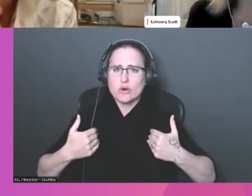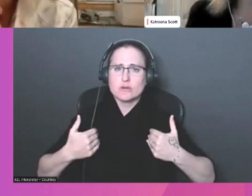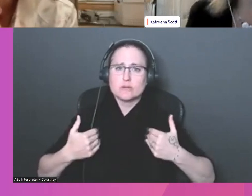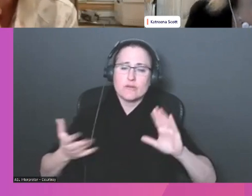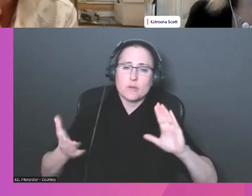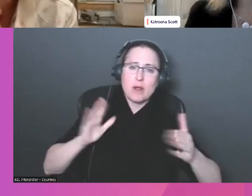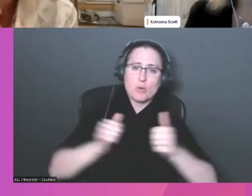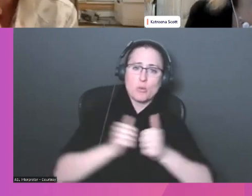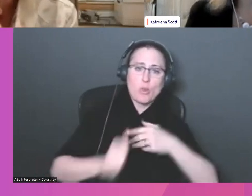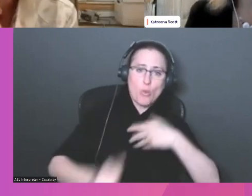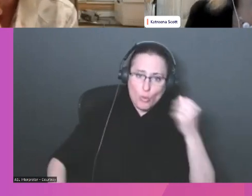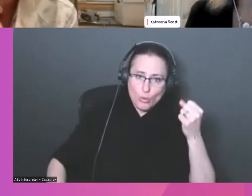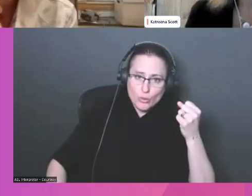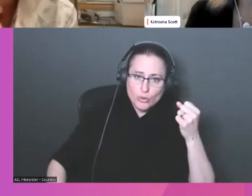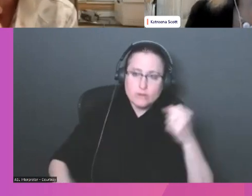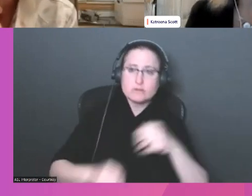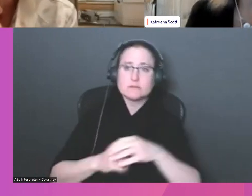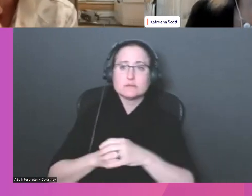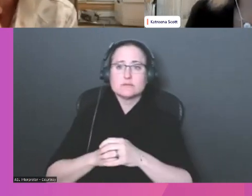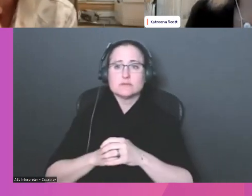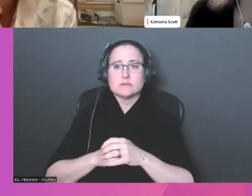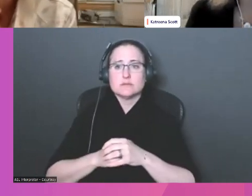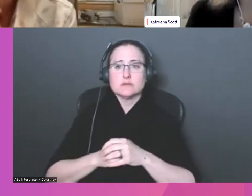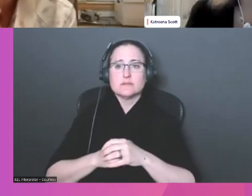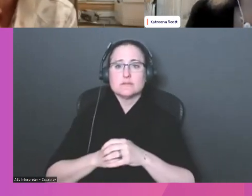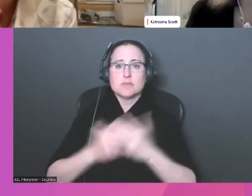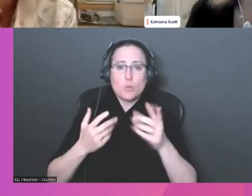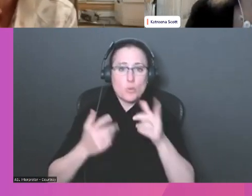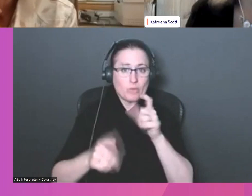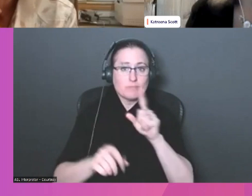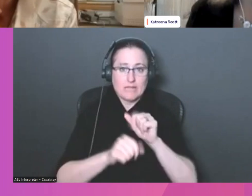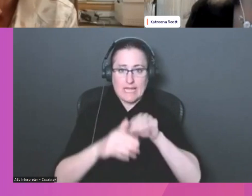jeunes. Donc, si on compare les groupes démographiques,